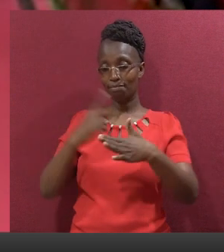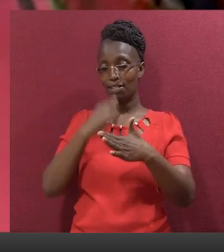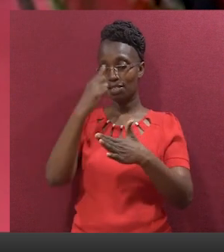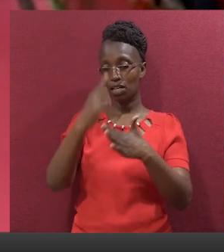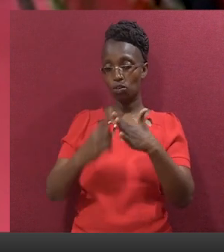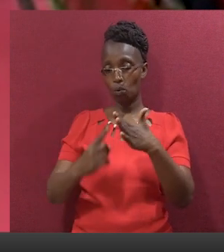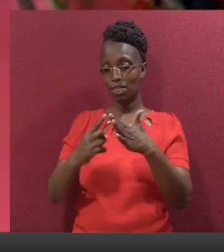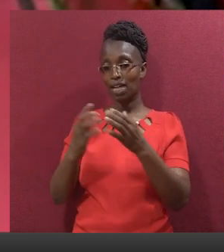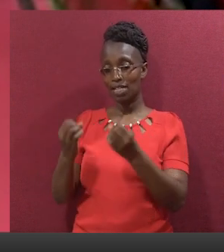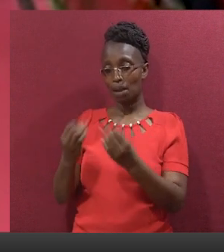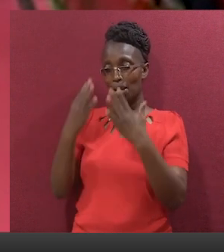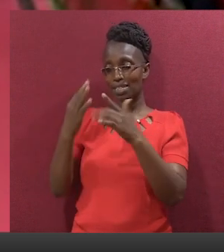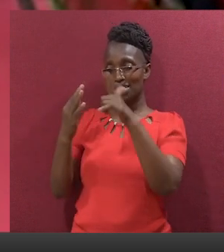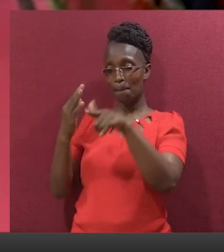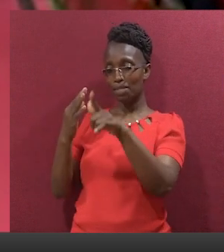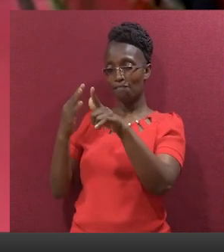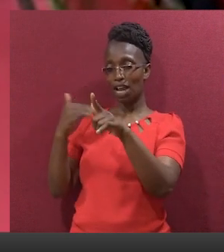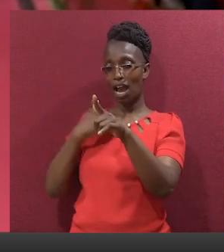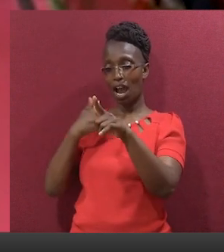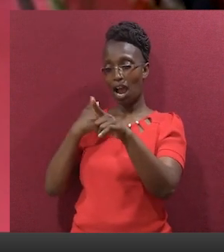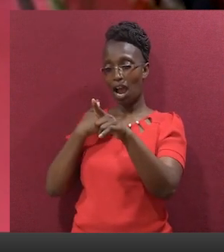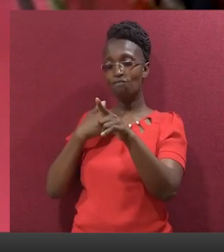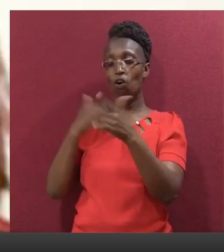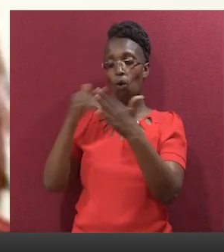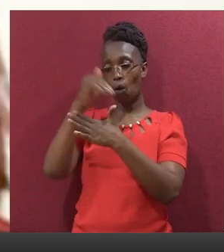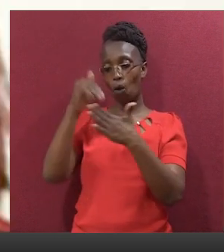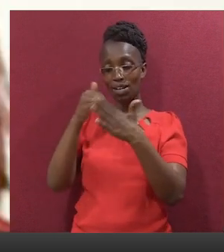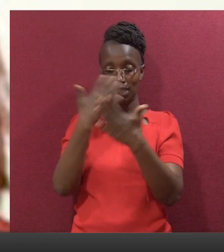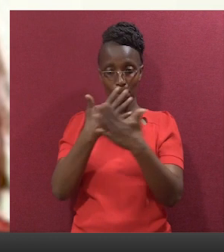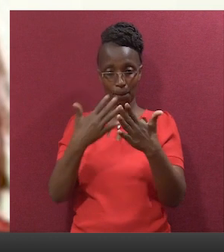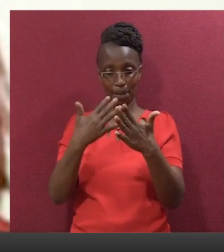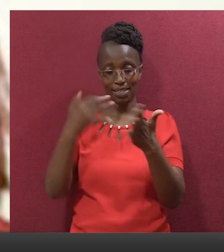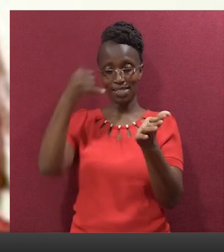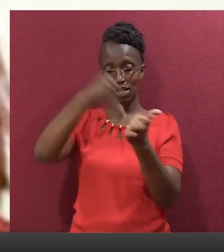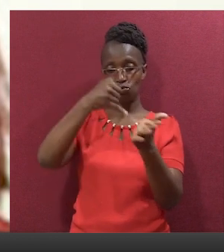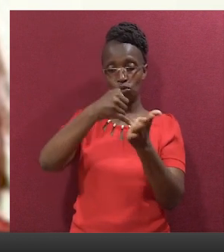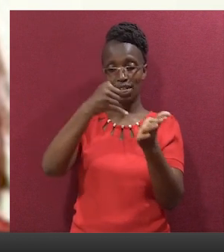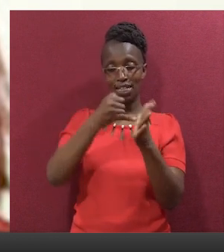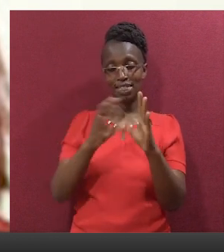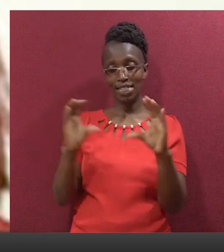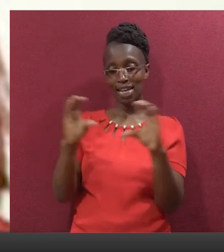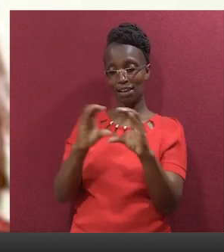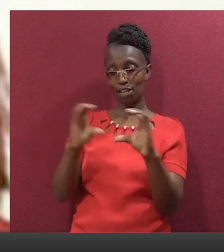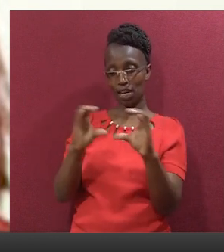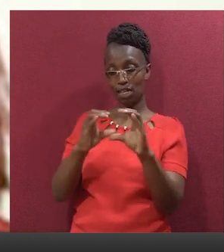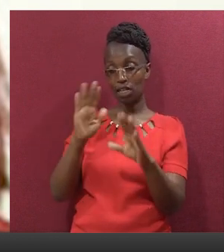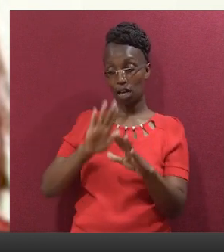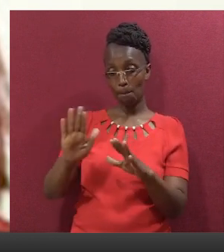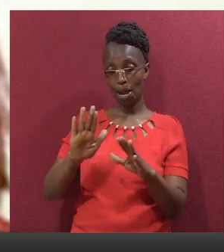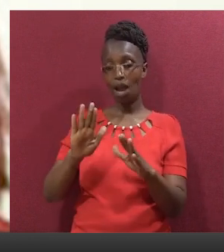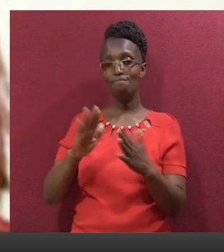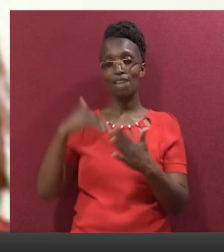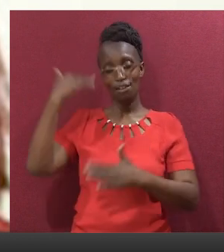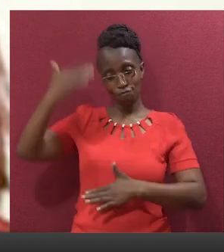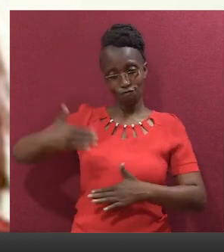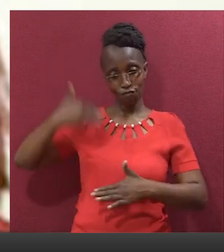Malonza akibaini ijapokuwa amefuzu katika kila nyanja hasa katika masomo, maadili yake